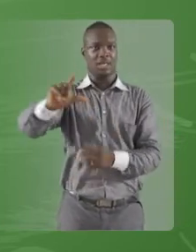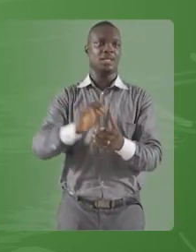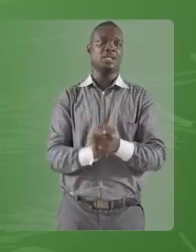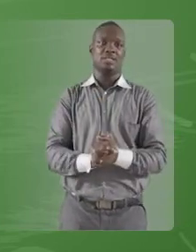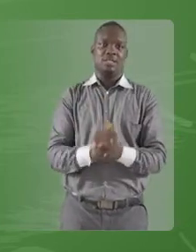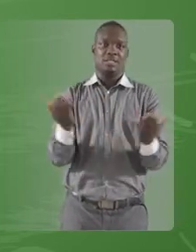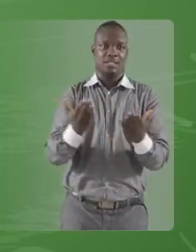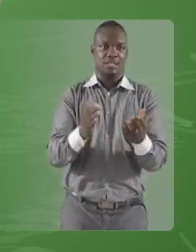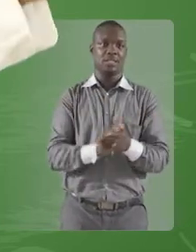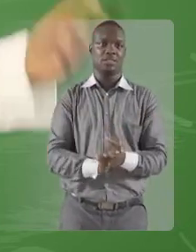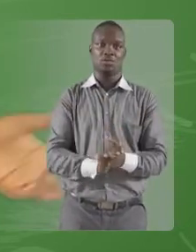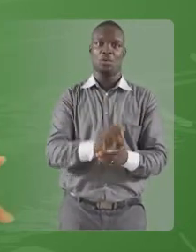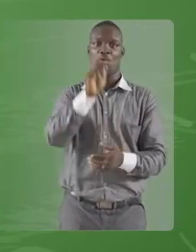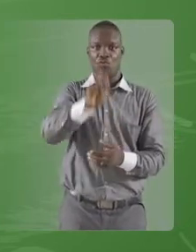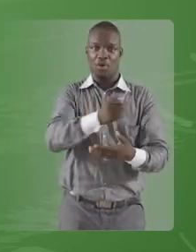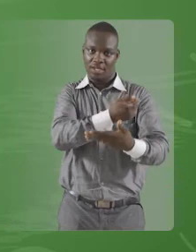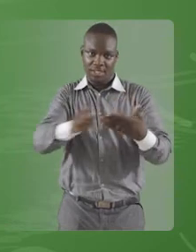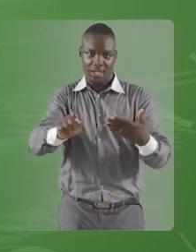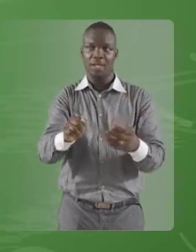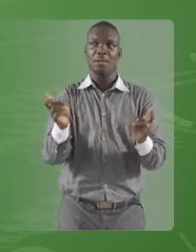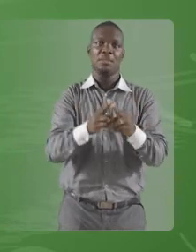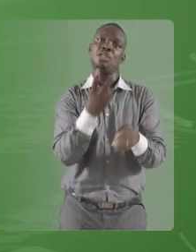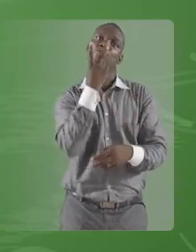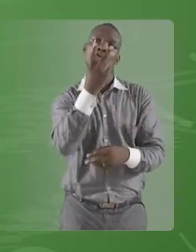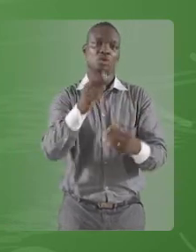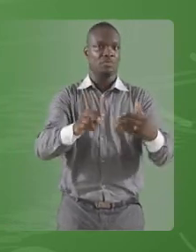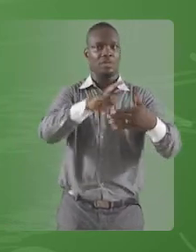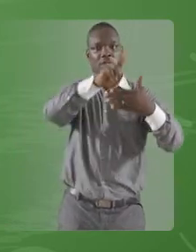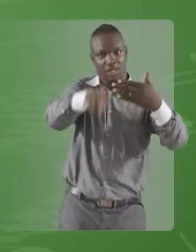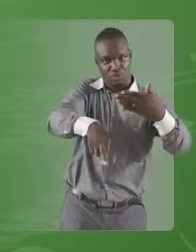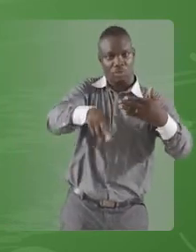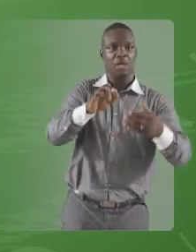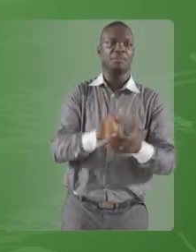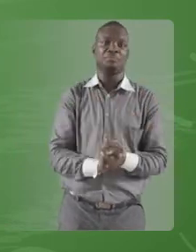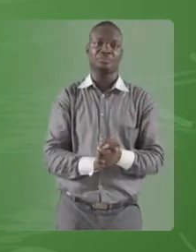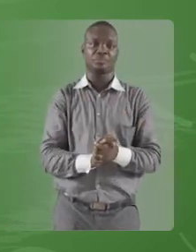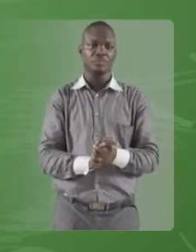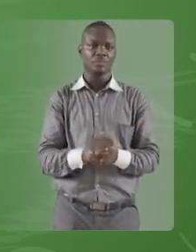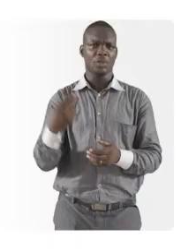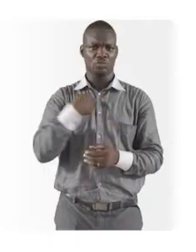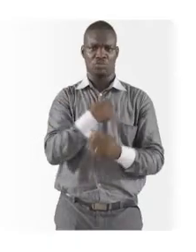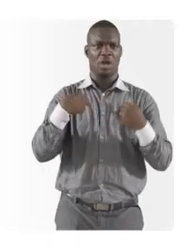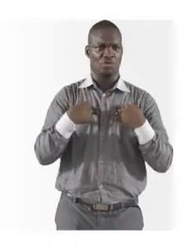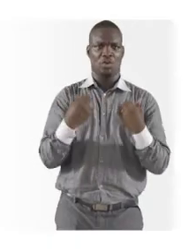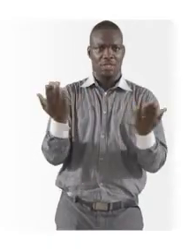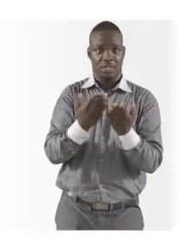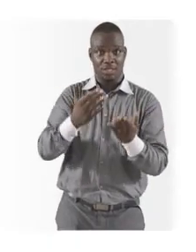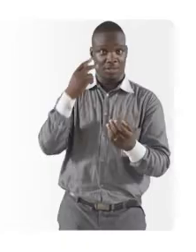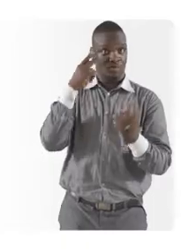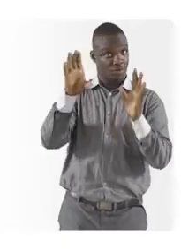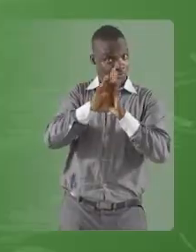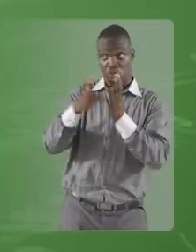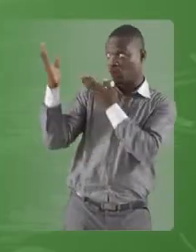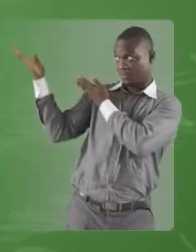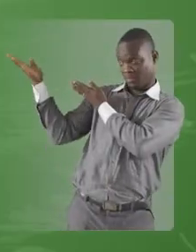résultat. Donc, nous avons petit 2, résultat. Alors, nous avons une coupe transversale et longitudinale de